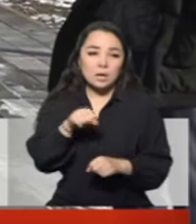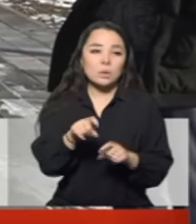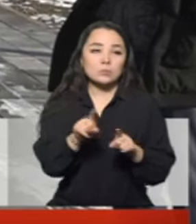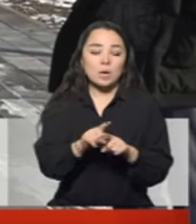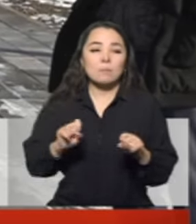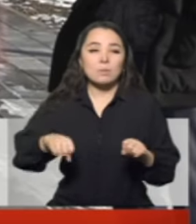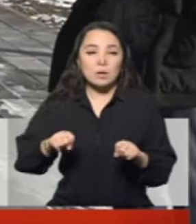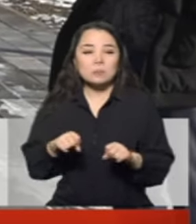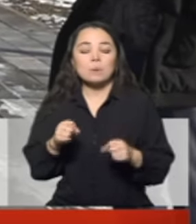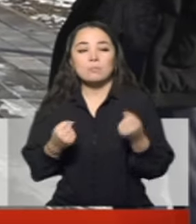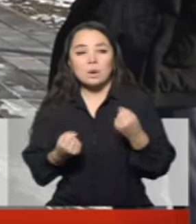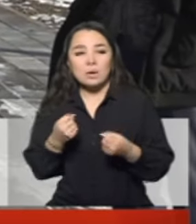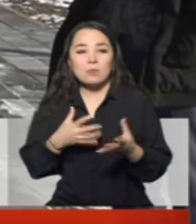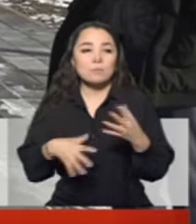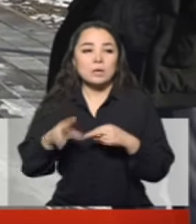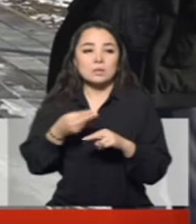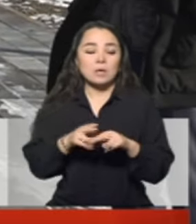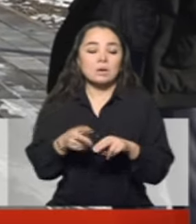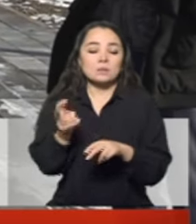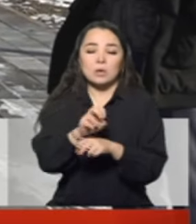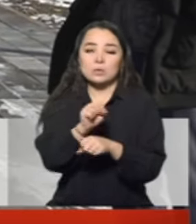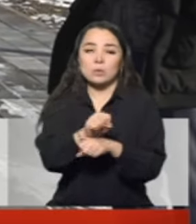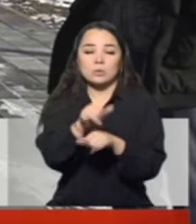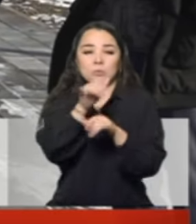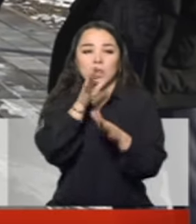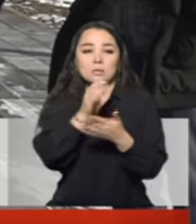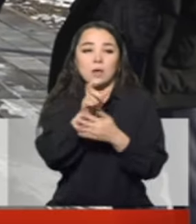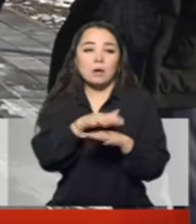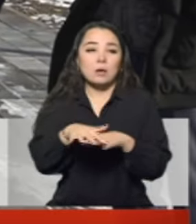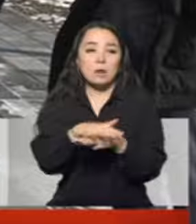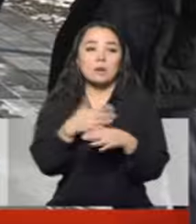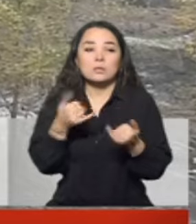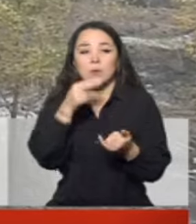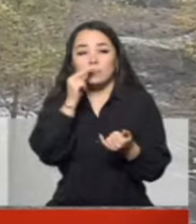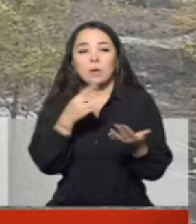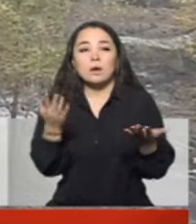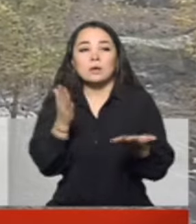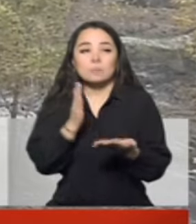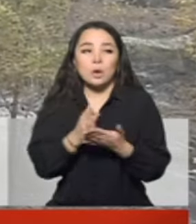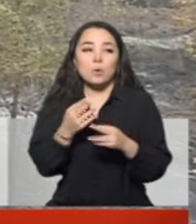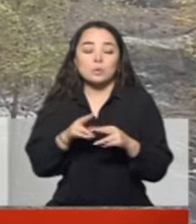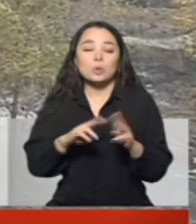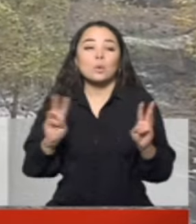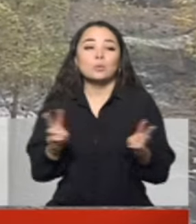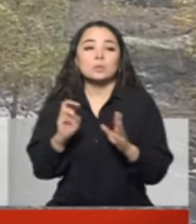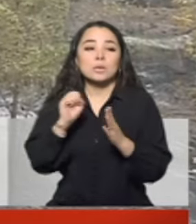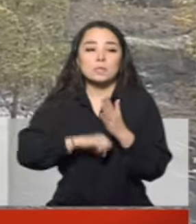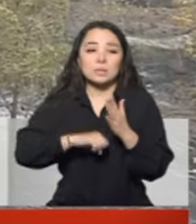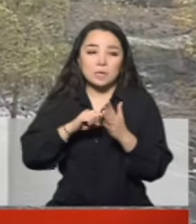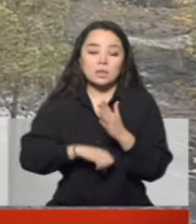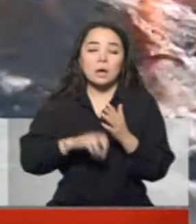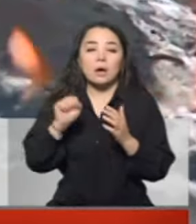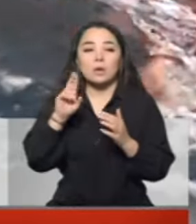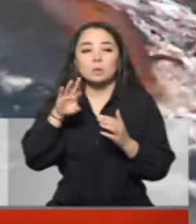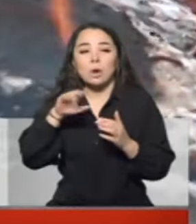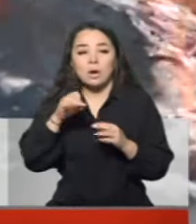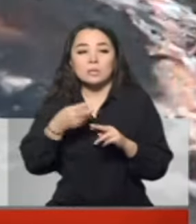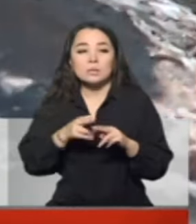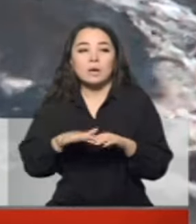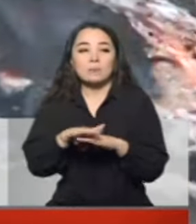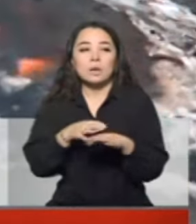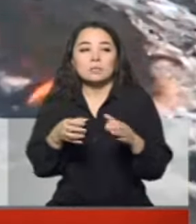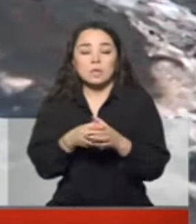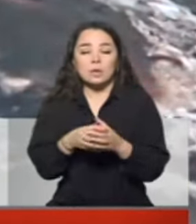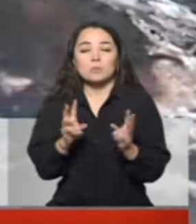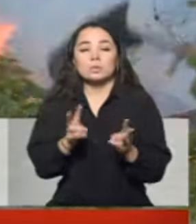мотоциклмен де, машинамен де бәрі барды. Тоқтатамаса не істейді ол халыққа? Оның қандай кінәсі бар? Өрттің кесірінен Ақтоғай ауданына қарасты Қорық